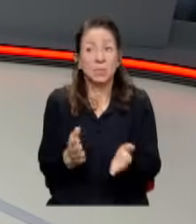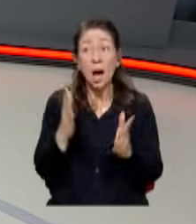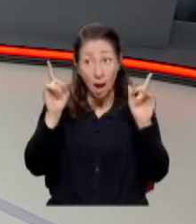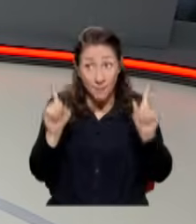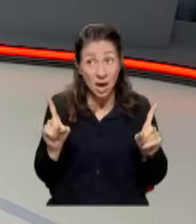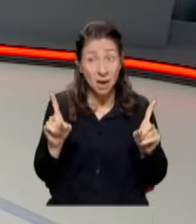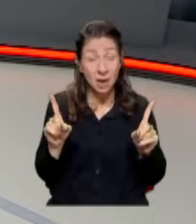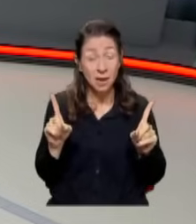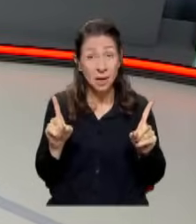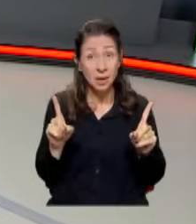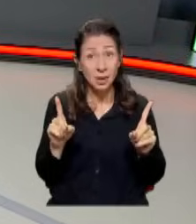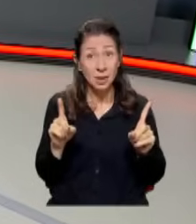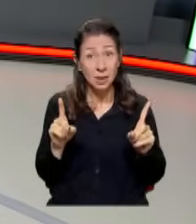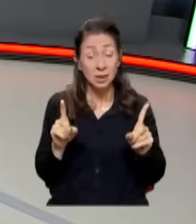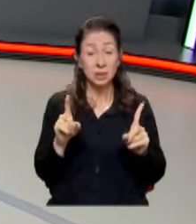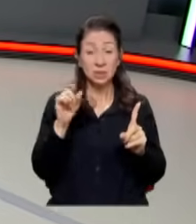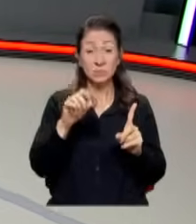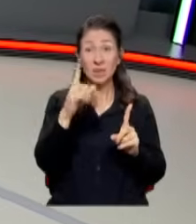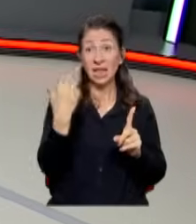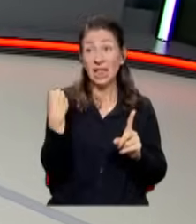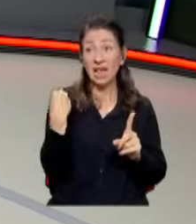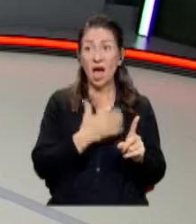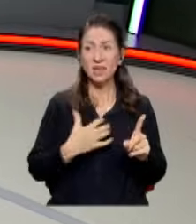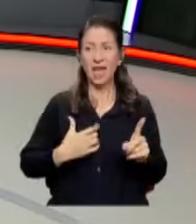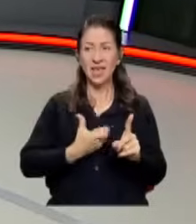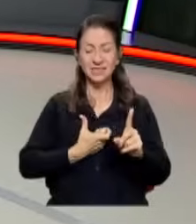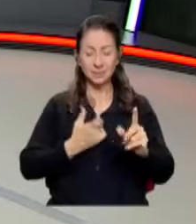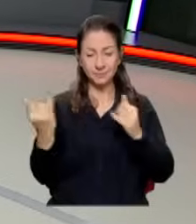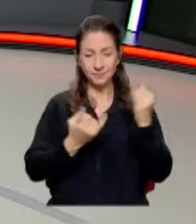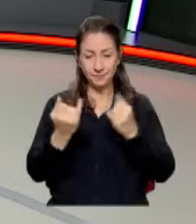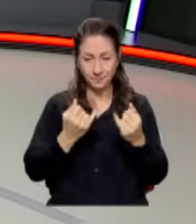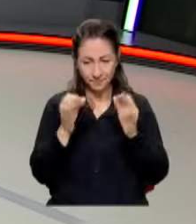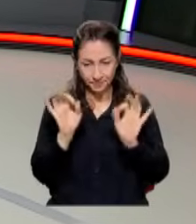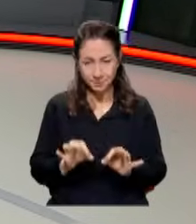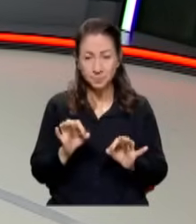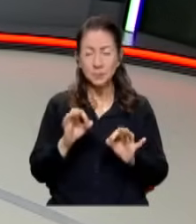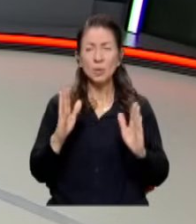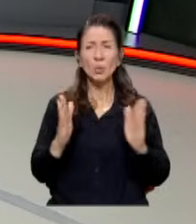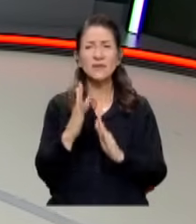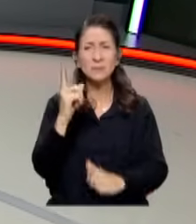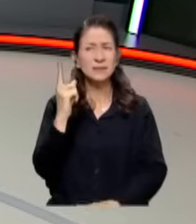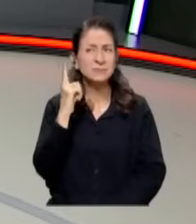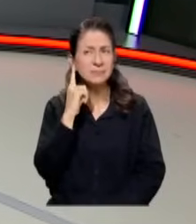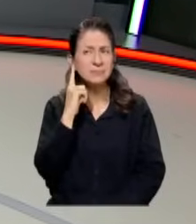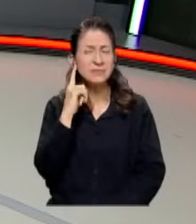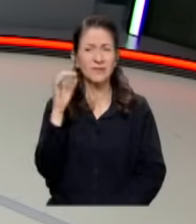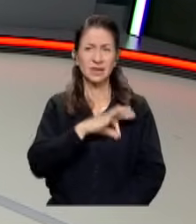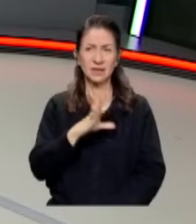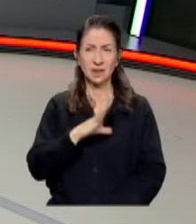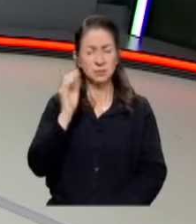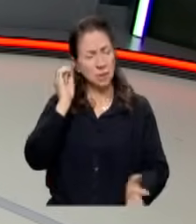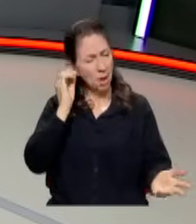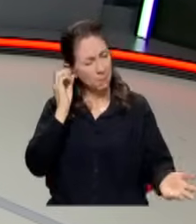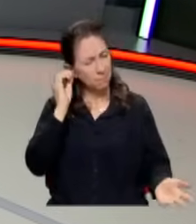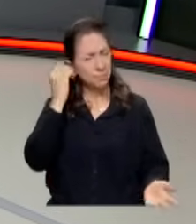Ama şimdi bir yeni anayasa filan tartışması açılıyor ya, muhalefetin biraz kulak kabartmasında bence fayda var.